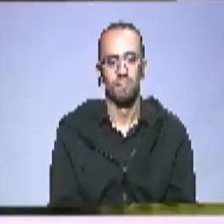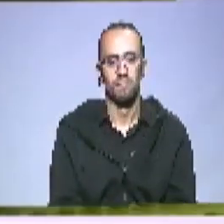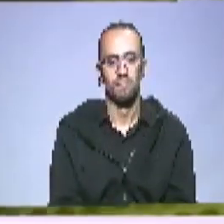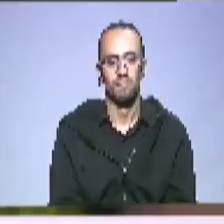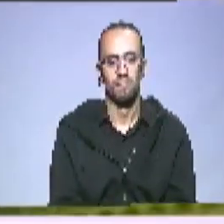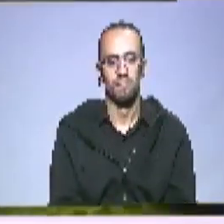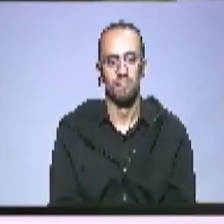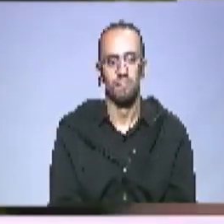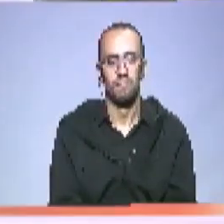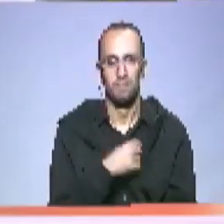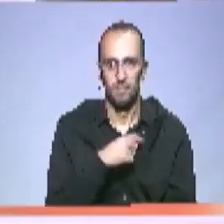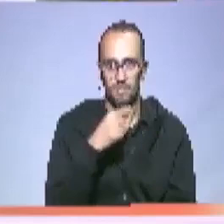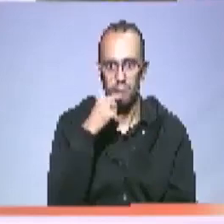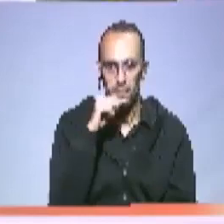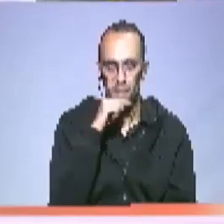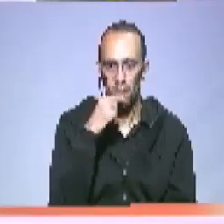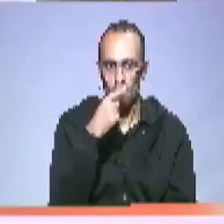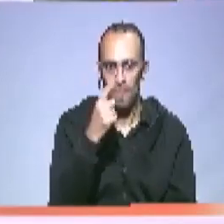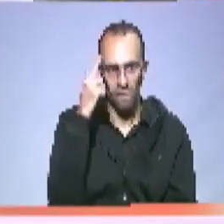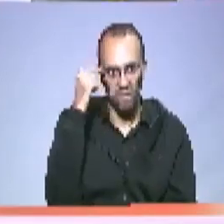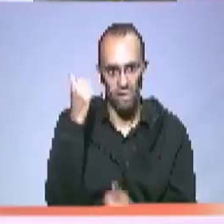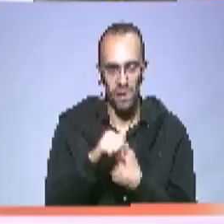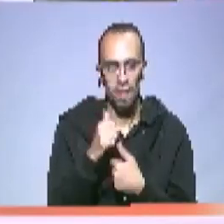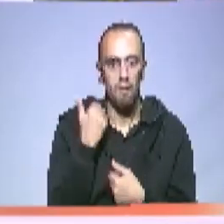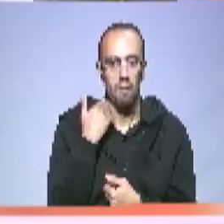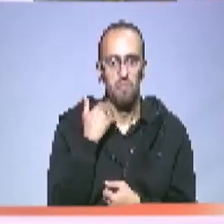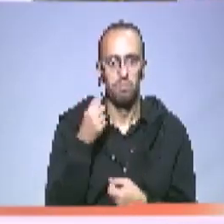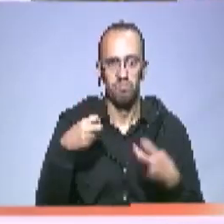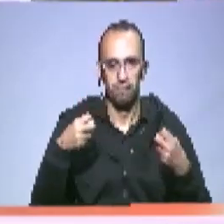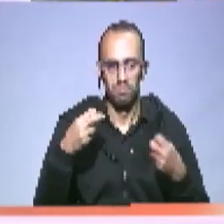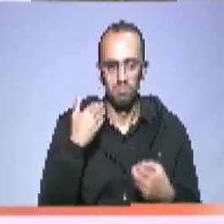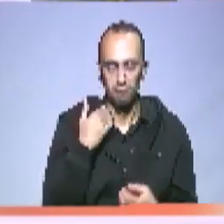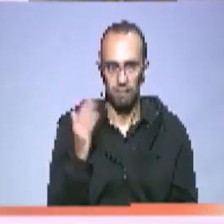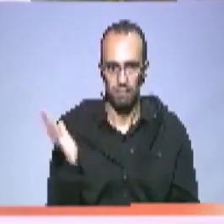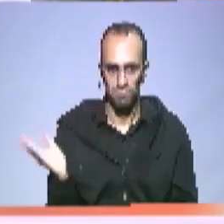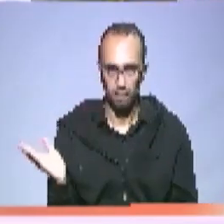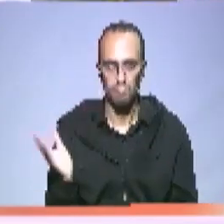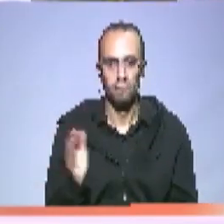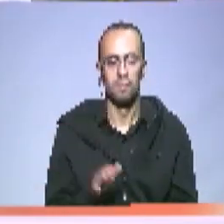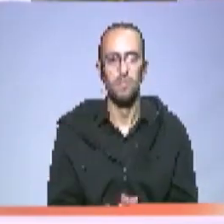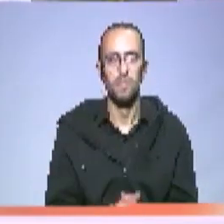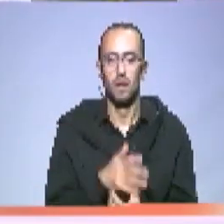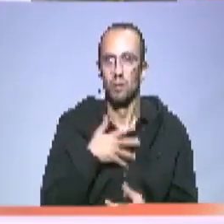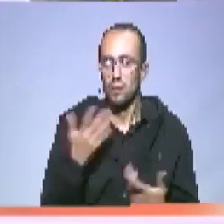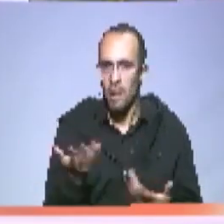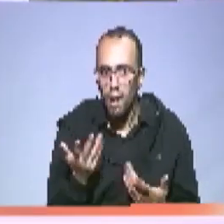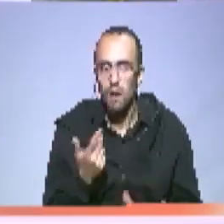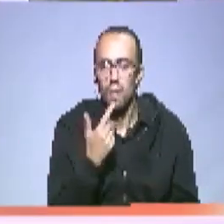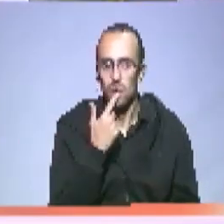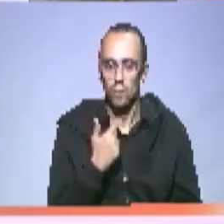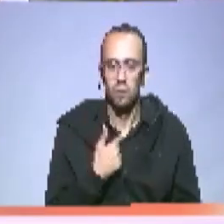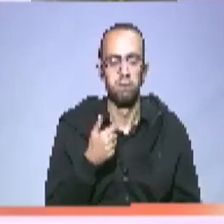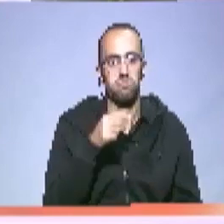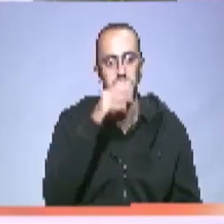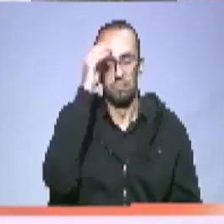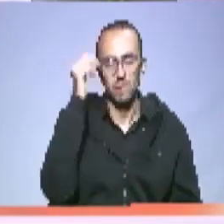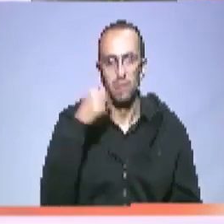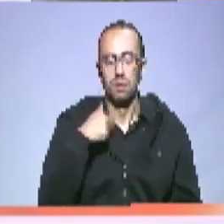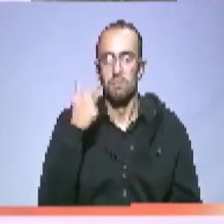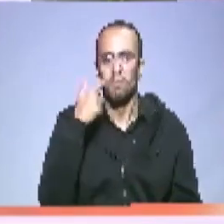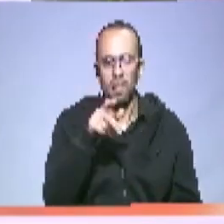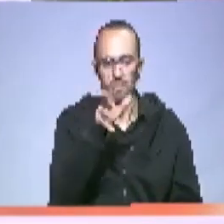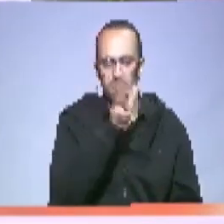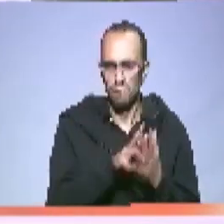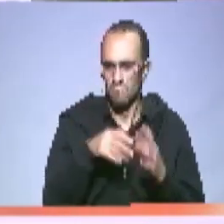انا بفكر حضراتكم بارقام التليفونات على الشاشه للي عايز يتواصل مع الشيف، عايزين اي حاجه تسالوا عنها، جربتوا حاجه وعايزين تقولوا طلعت